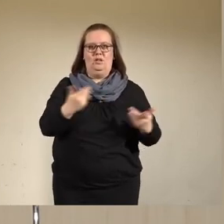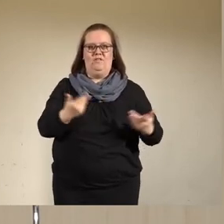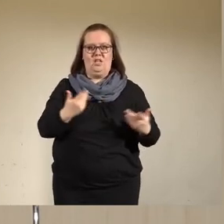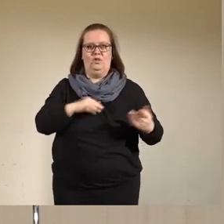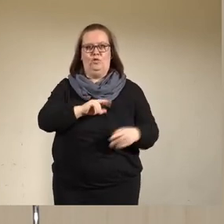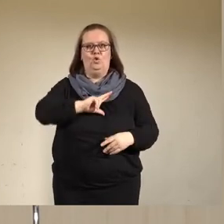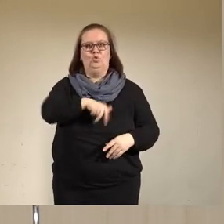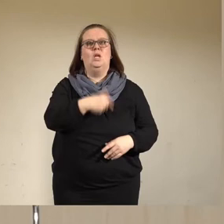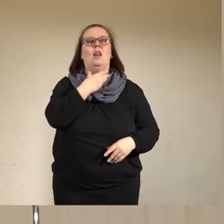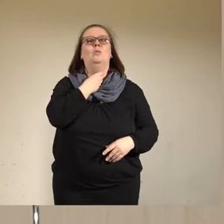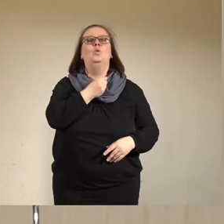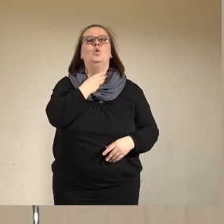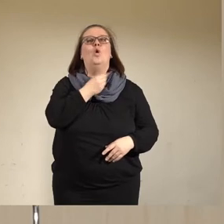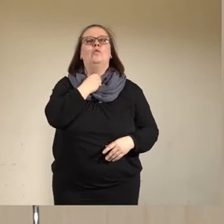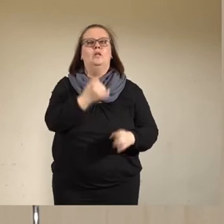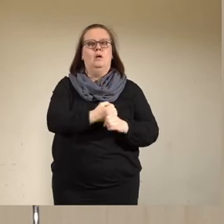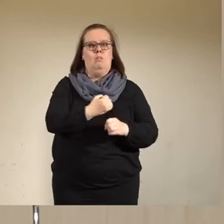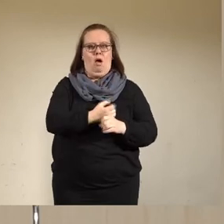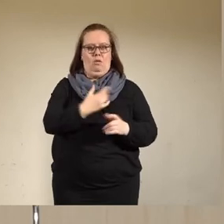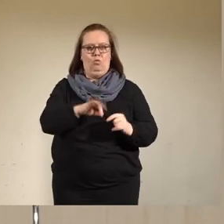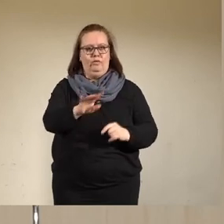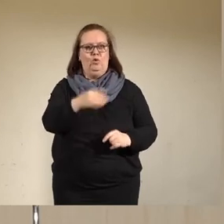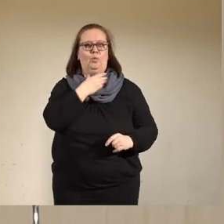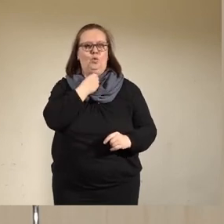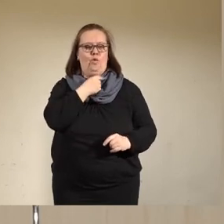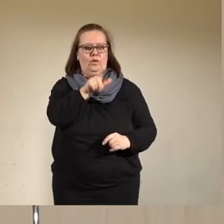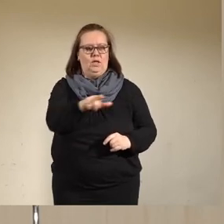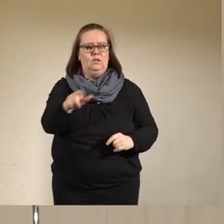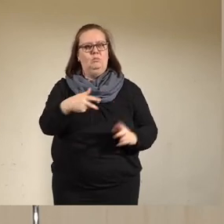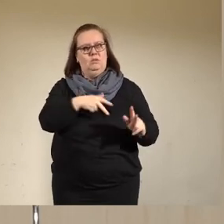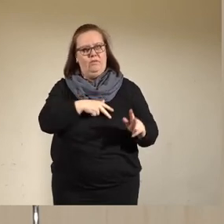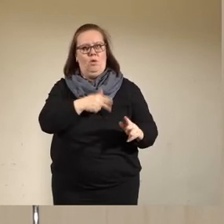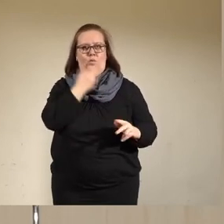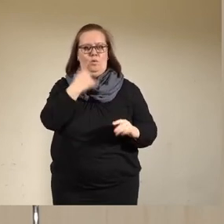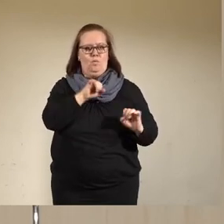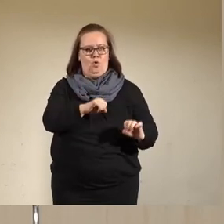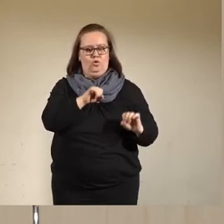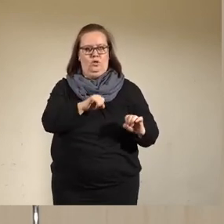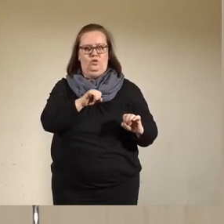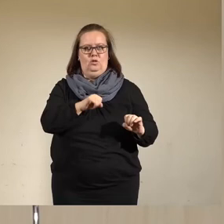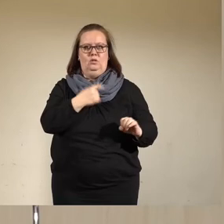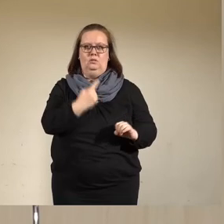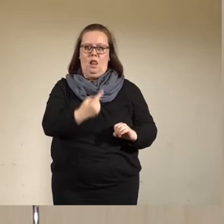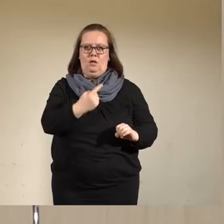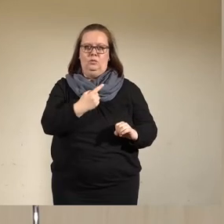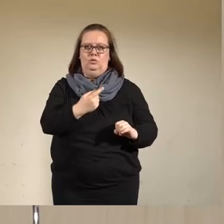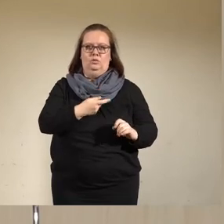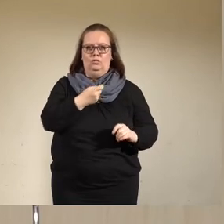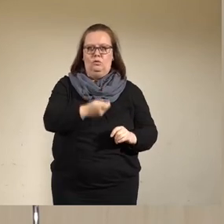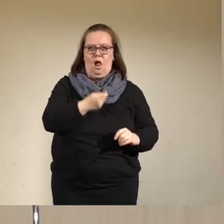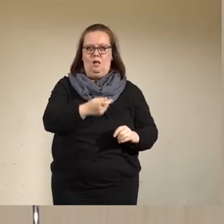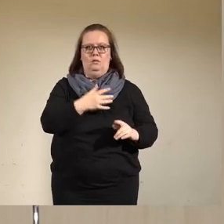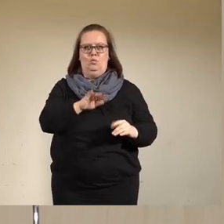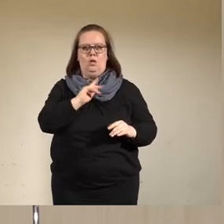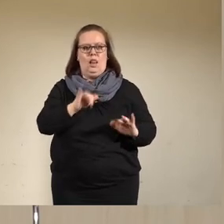für sozial Bedürftige etwas zu tun, und zwar für solche Bedürftige, die wirklich nicht in der Lage sind, sich selber zu unterhalten